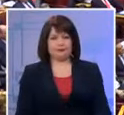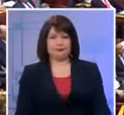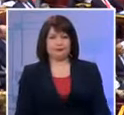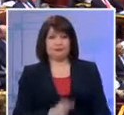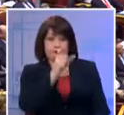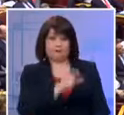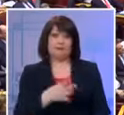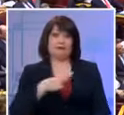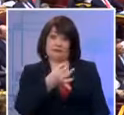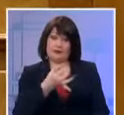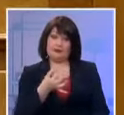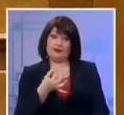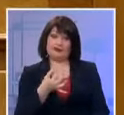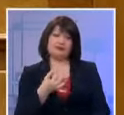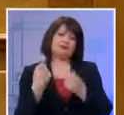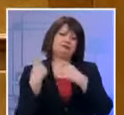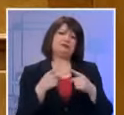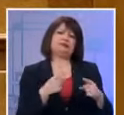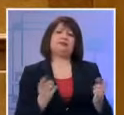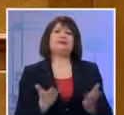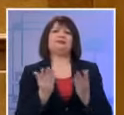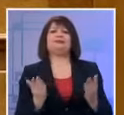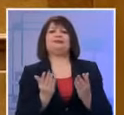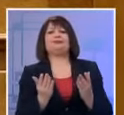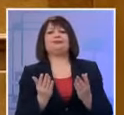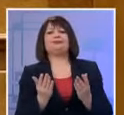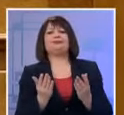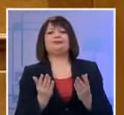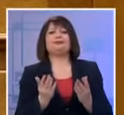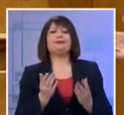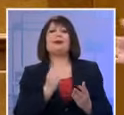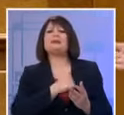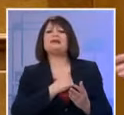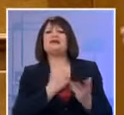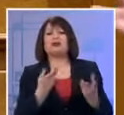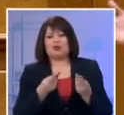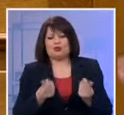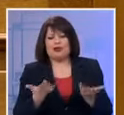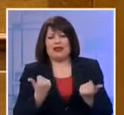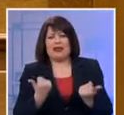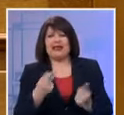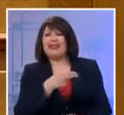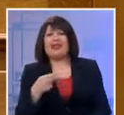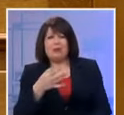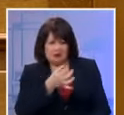Θελήσατε να μας πείτε διάφορες έτσι απόψεις χωρίς ουσία. Δεν μας είπατε το